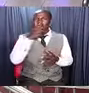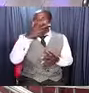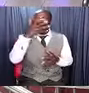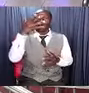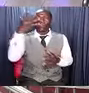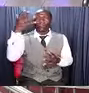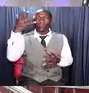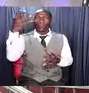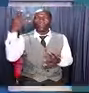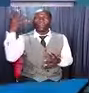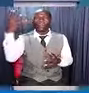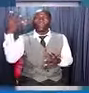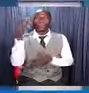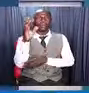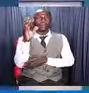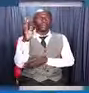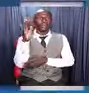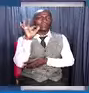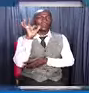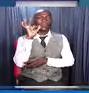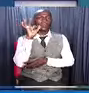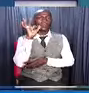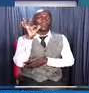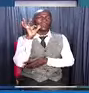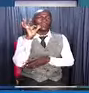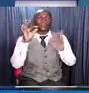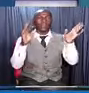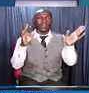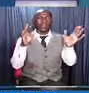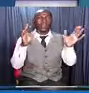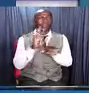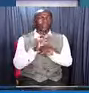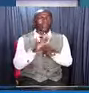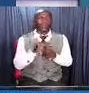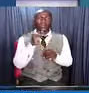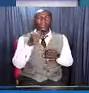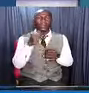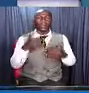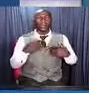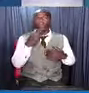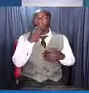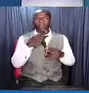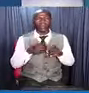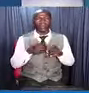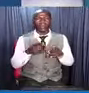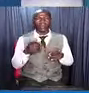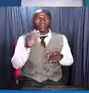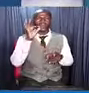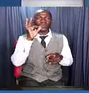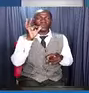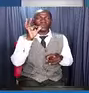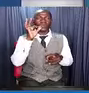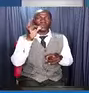there is flowering in the mango tree. Ili so that hata hatukupata chakula. Even though you didn't get food. Tuna mahindi maembe